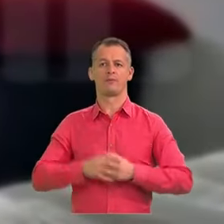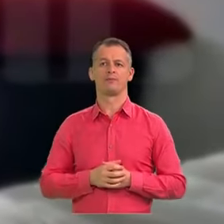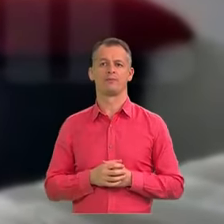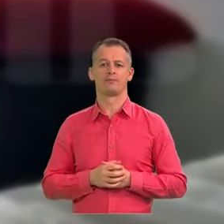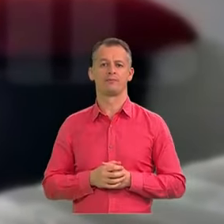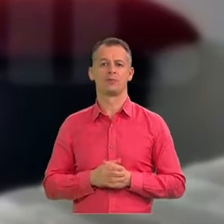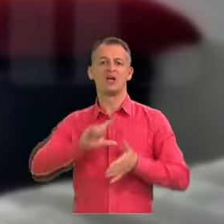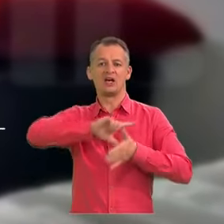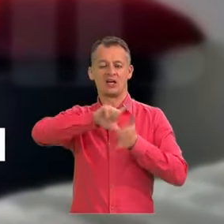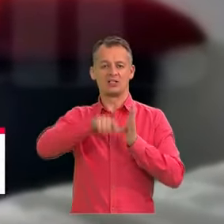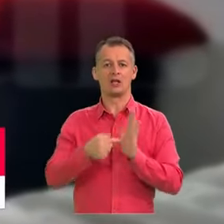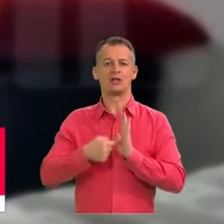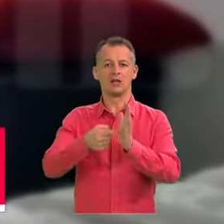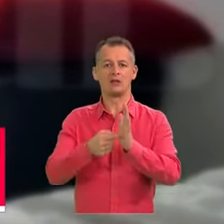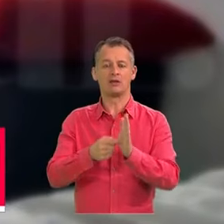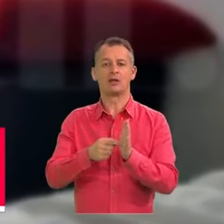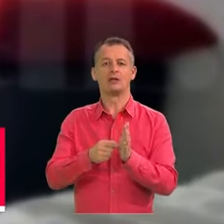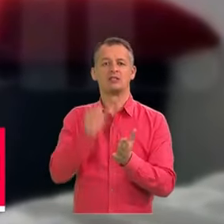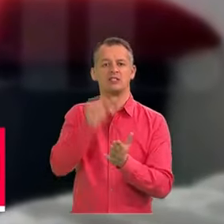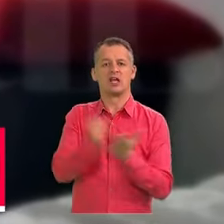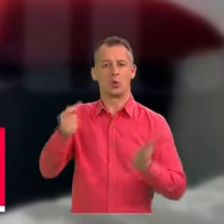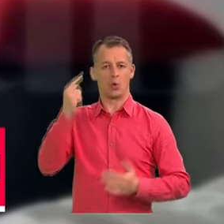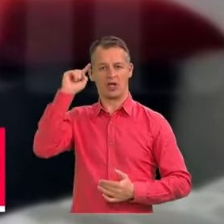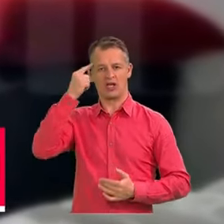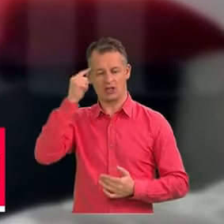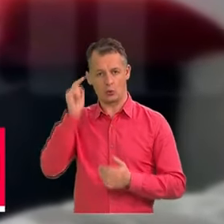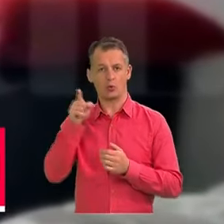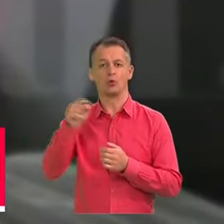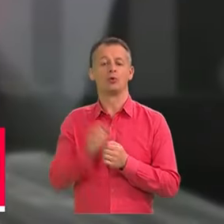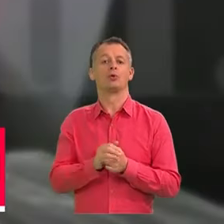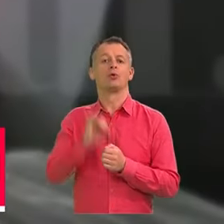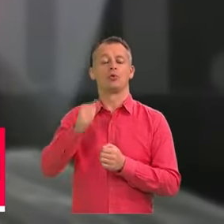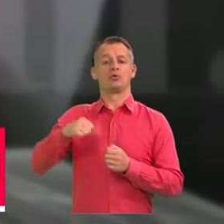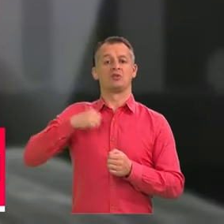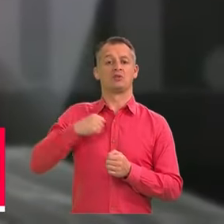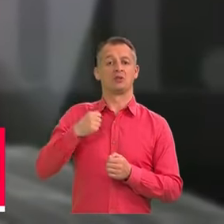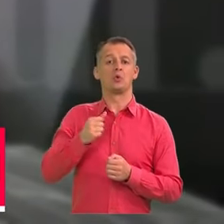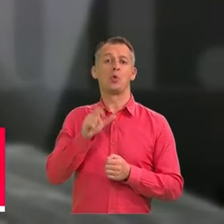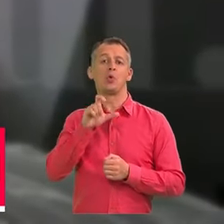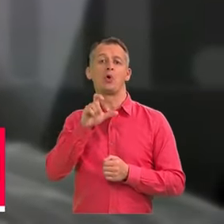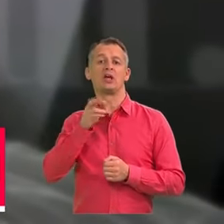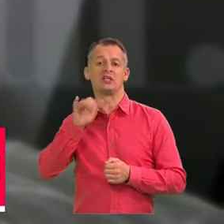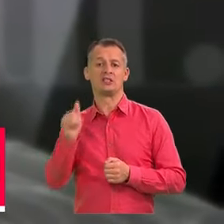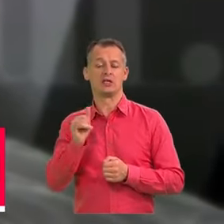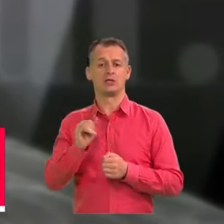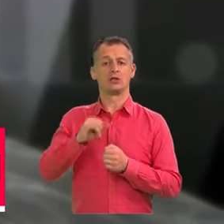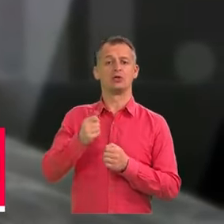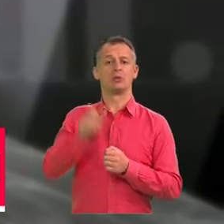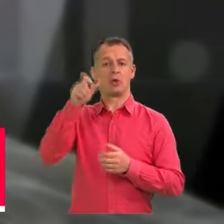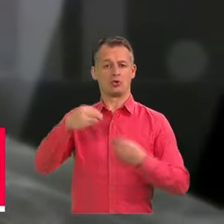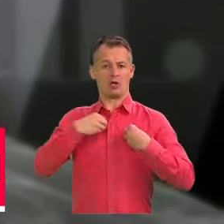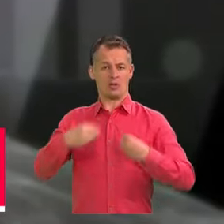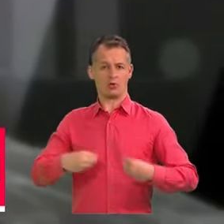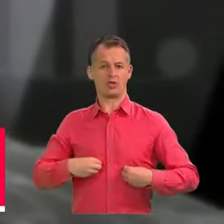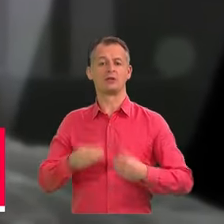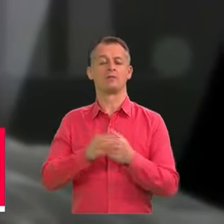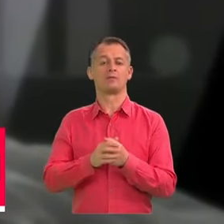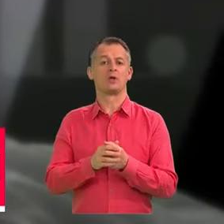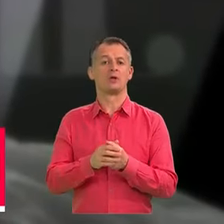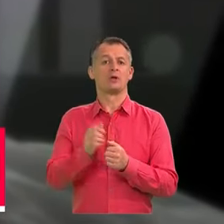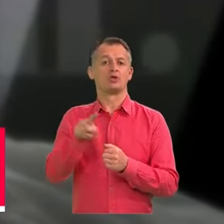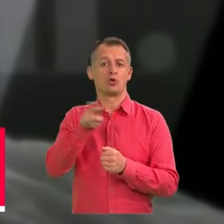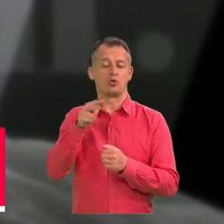În înregistrarea publicată de Gândul ar fi călugărul amant al deputatului și un tânăr pe nume Cristi. Cei doi comentează imaginile și informațiile